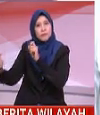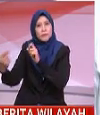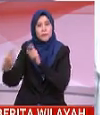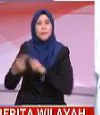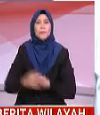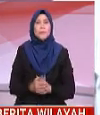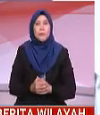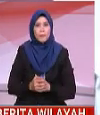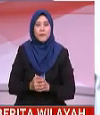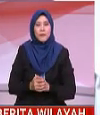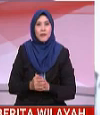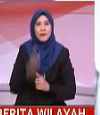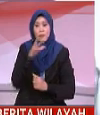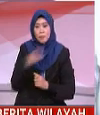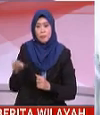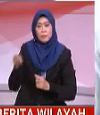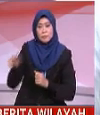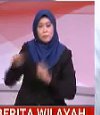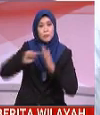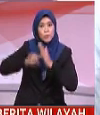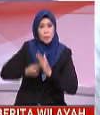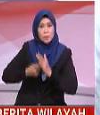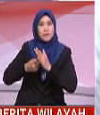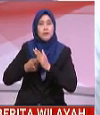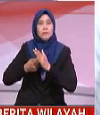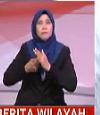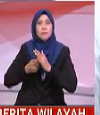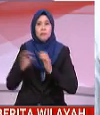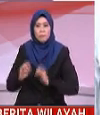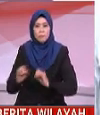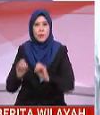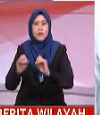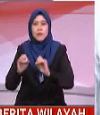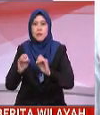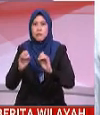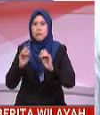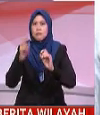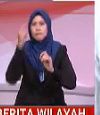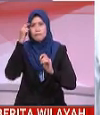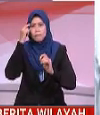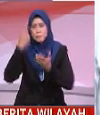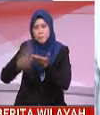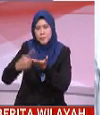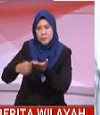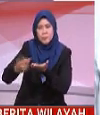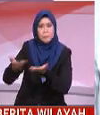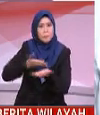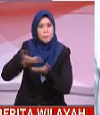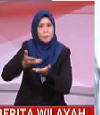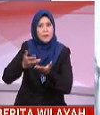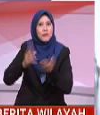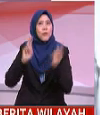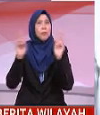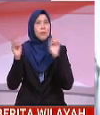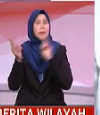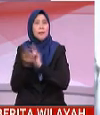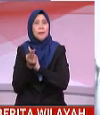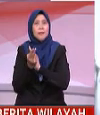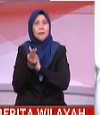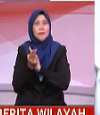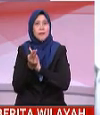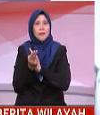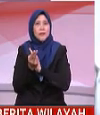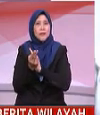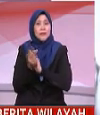Dan kita dapati dia punya modus operandi juga telah berubah, di mana dia bukan saja